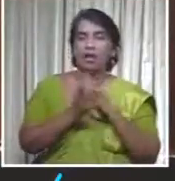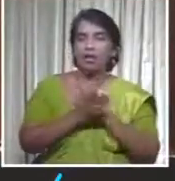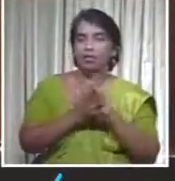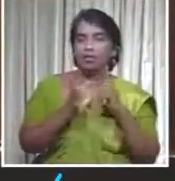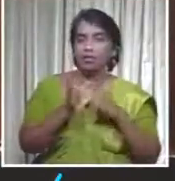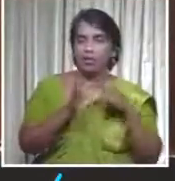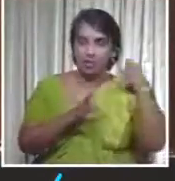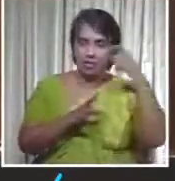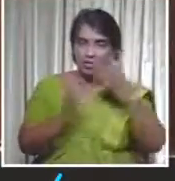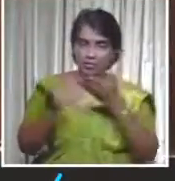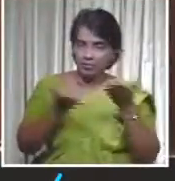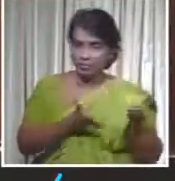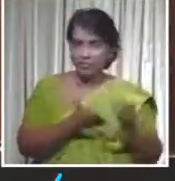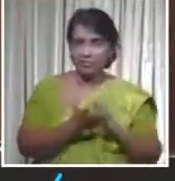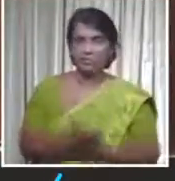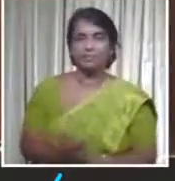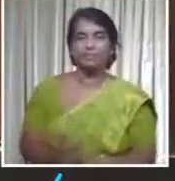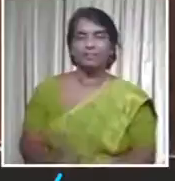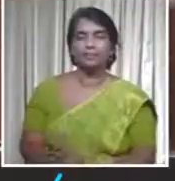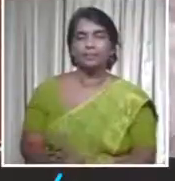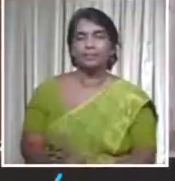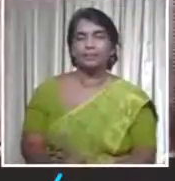මැතිතුමිය ආරාධනා කරමි